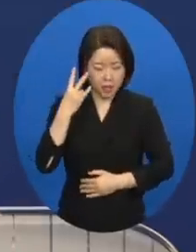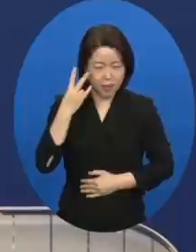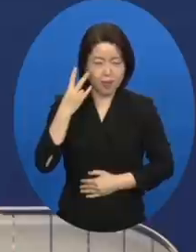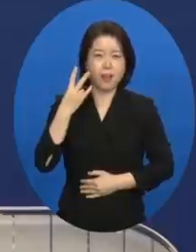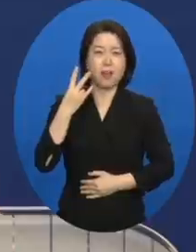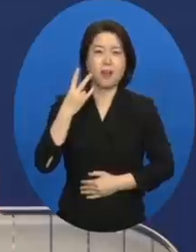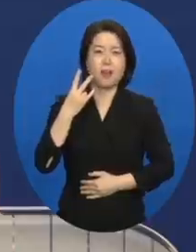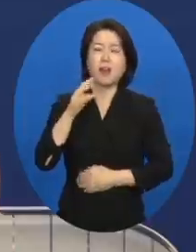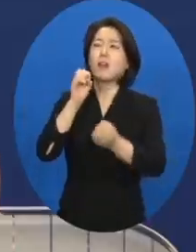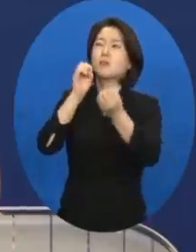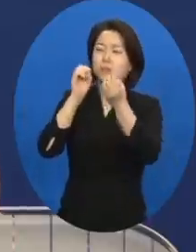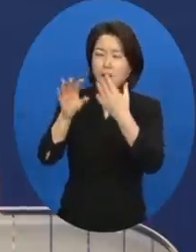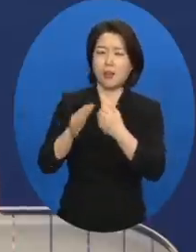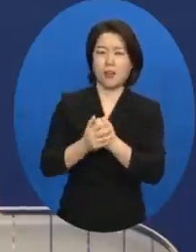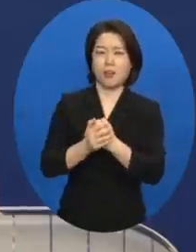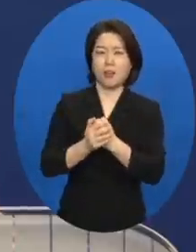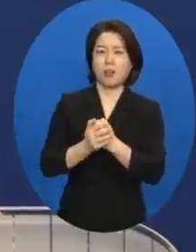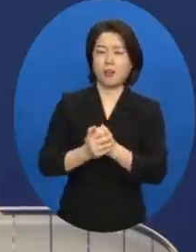낫고자 합니다.